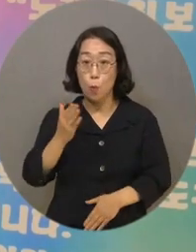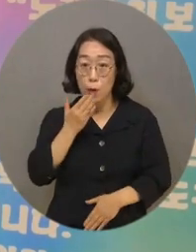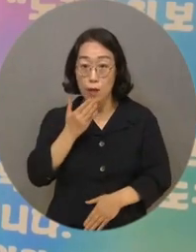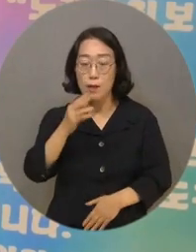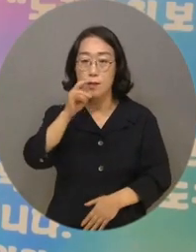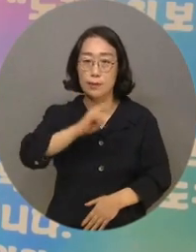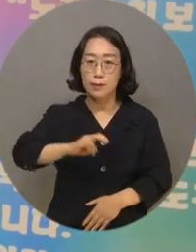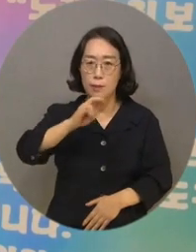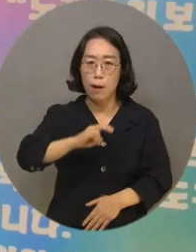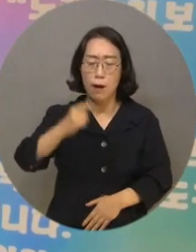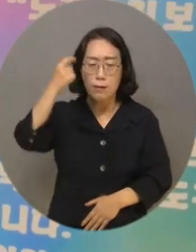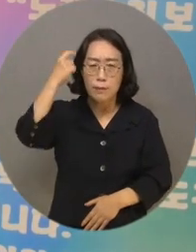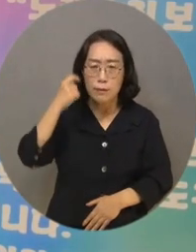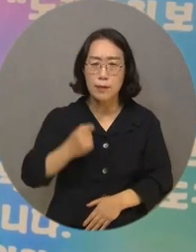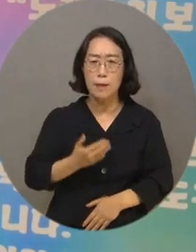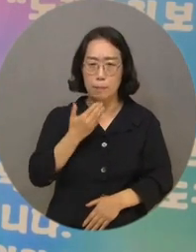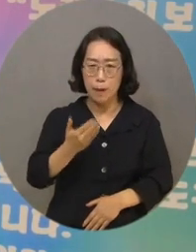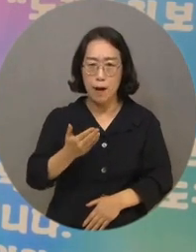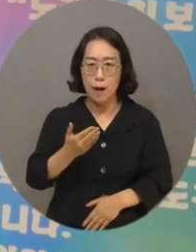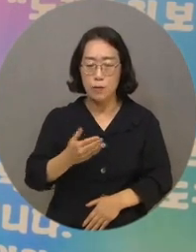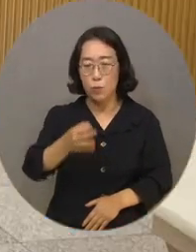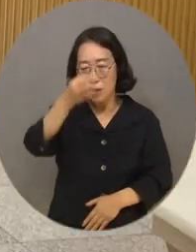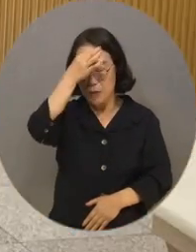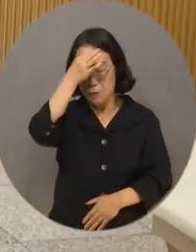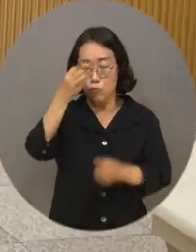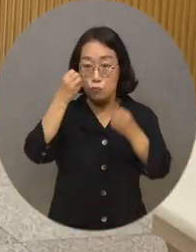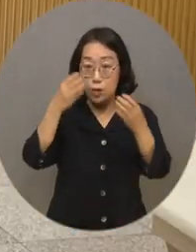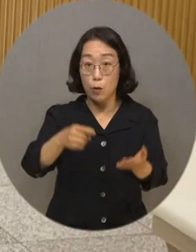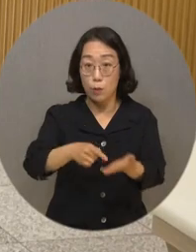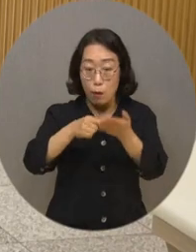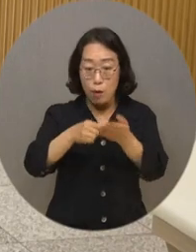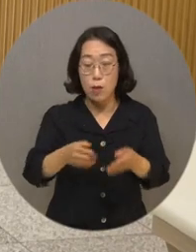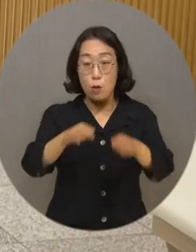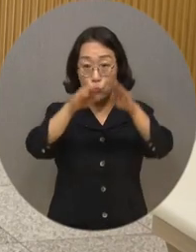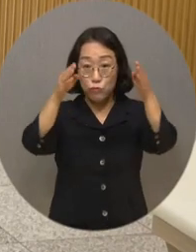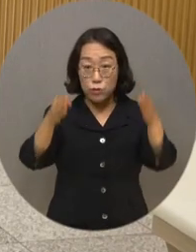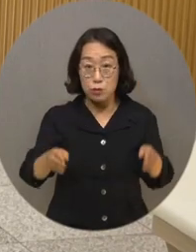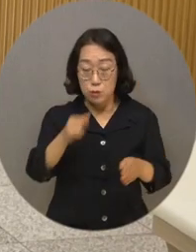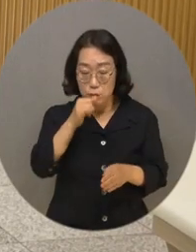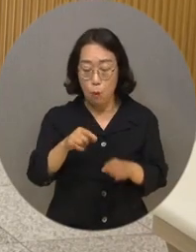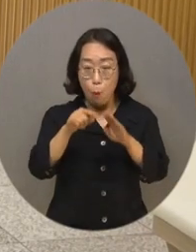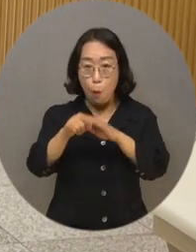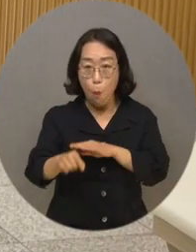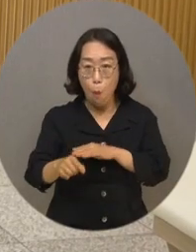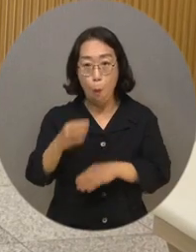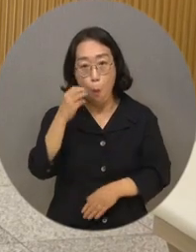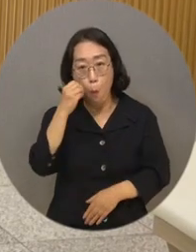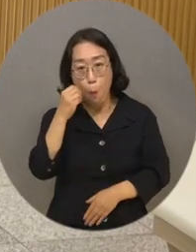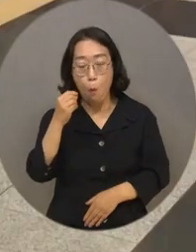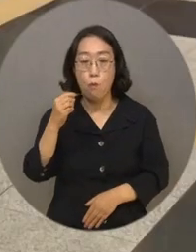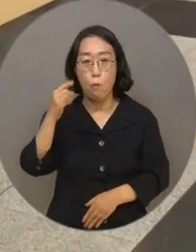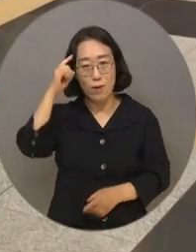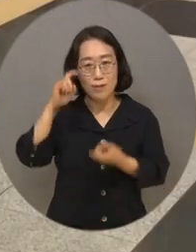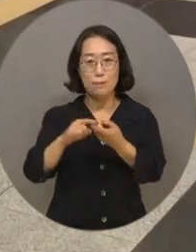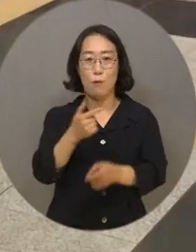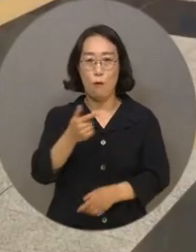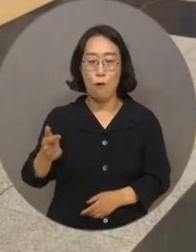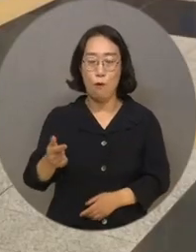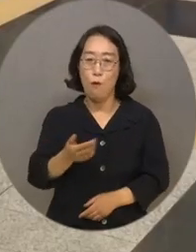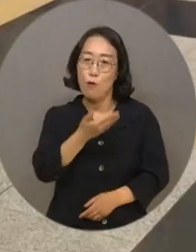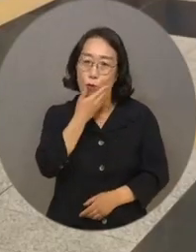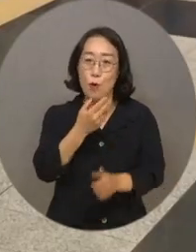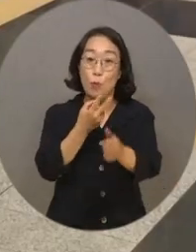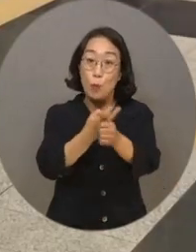음악을 즐길 수 있는 실감 가시화 기술을 선보이는 부스가 마련돼 관람객들의 눈길을 끌었습니다. 귀여운